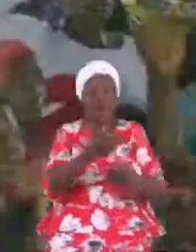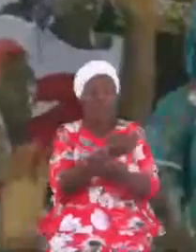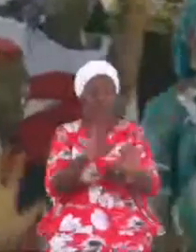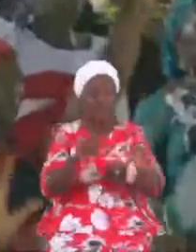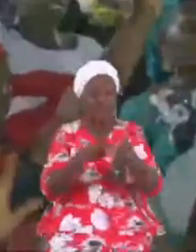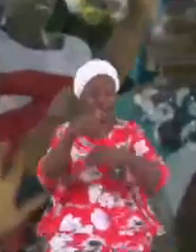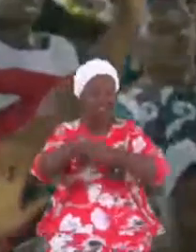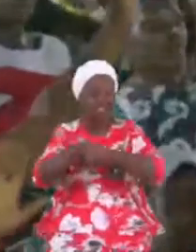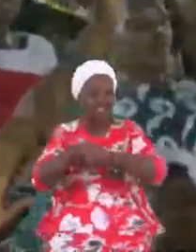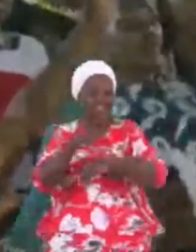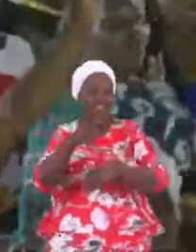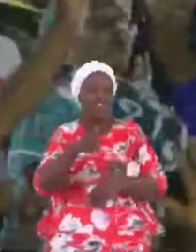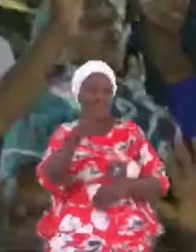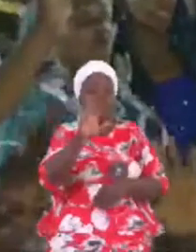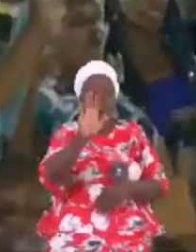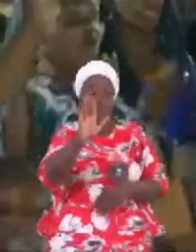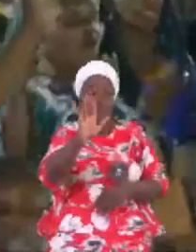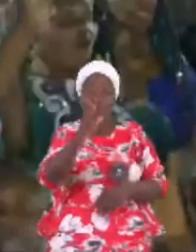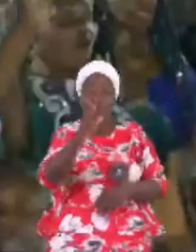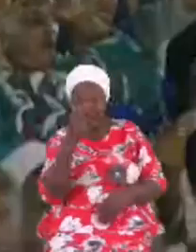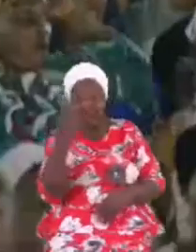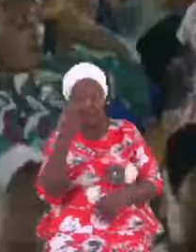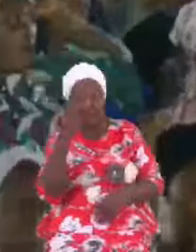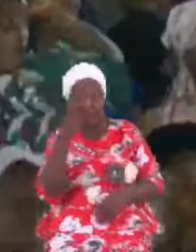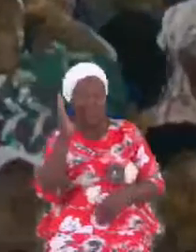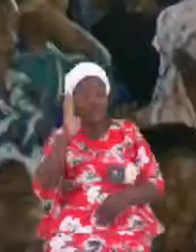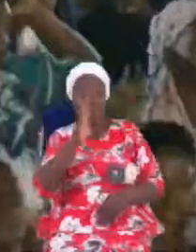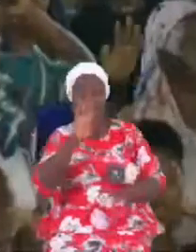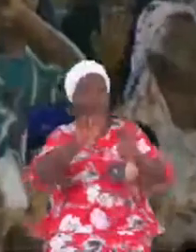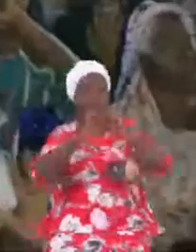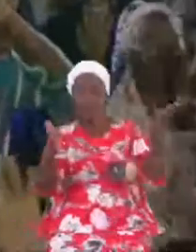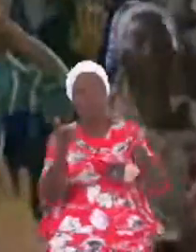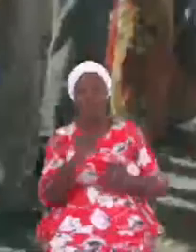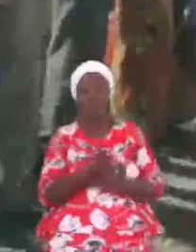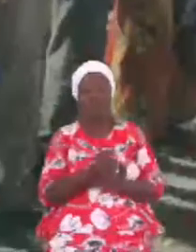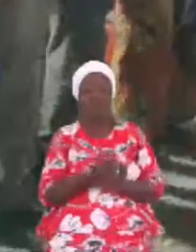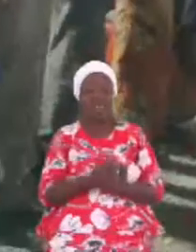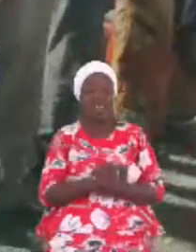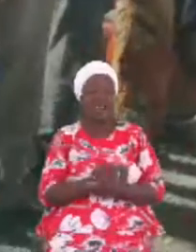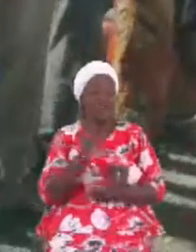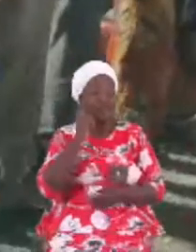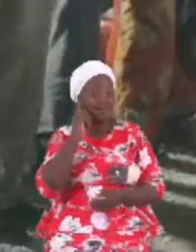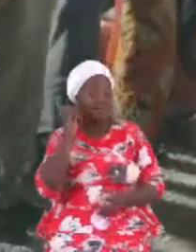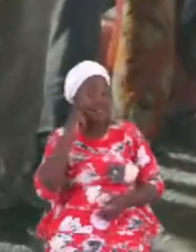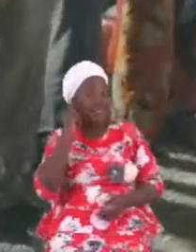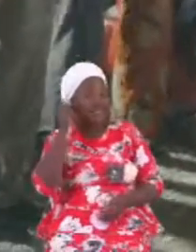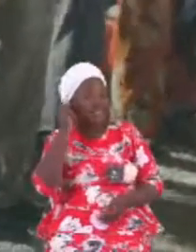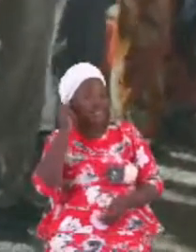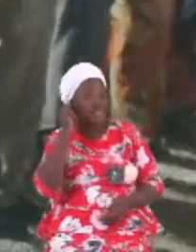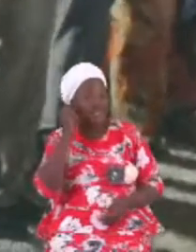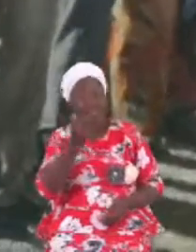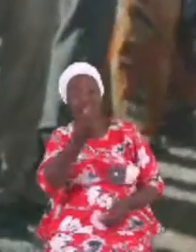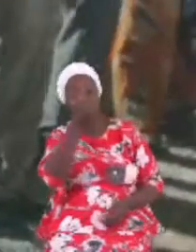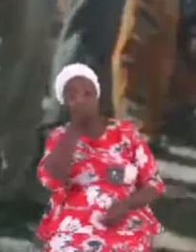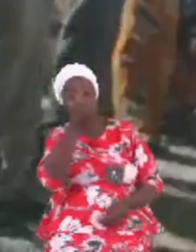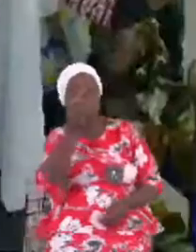soir. Tes yeux aveugles vont s'ouvrir. Les oreilles sourdes, les langues muettes